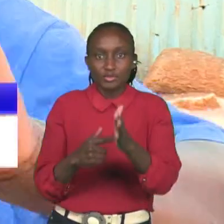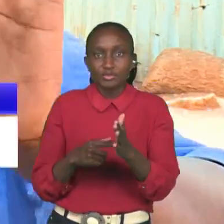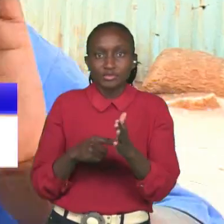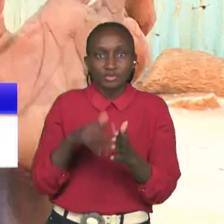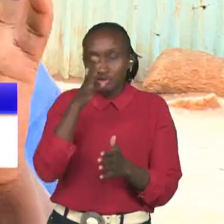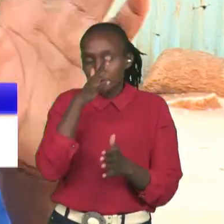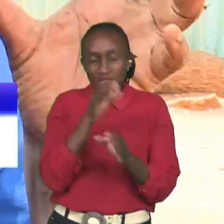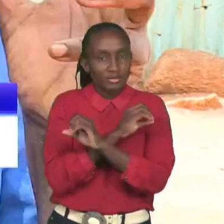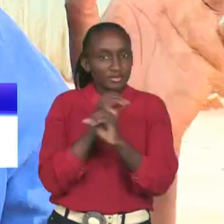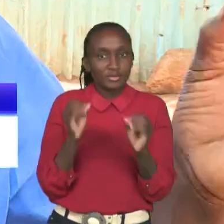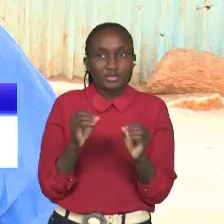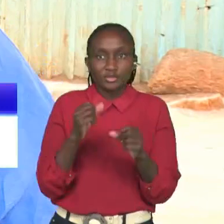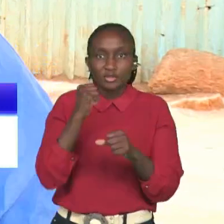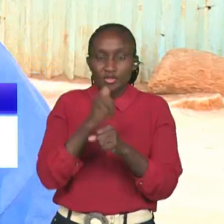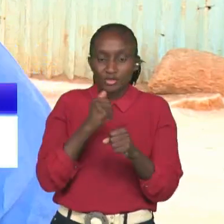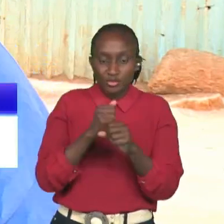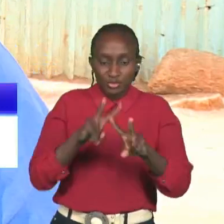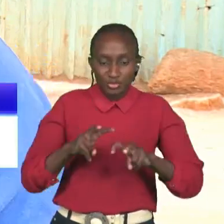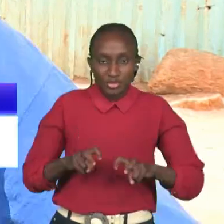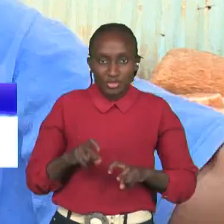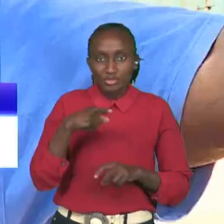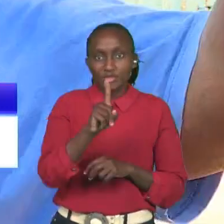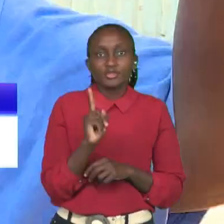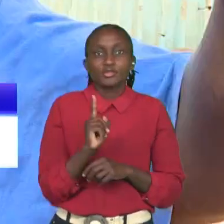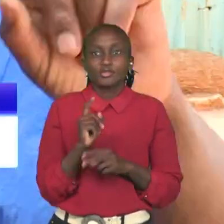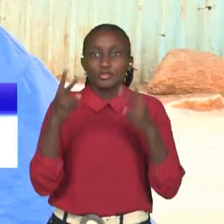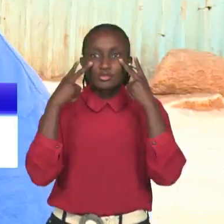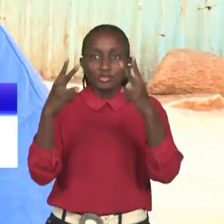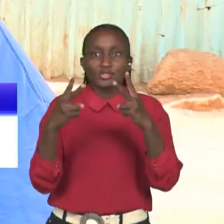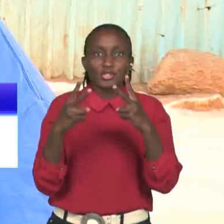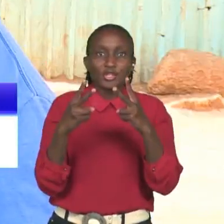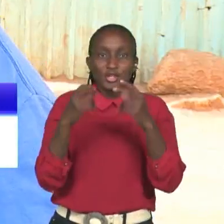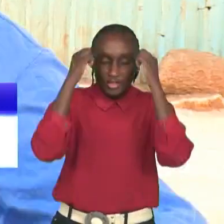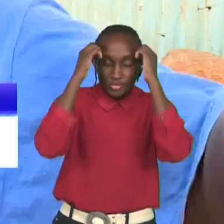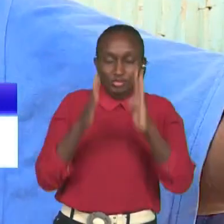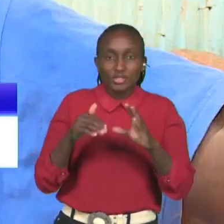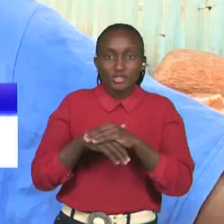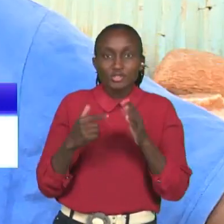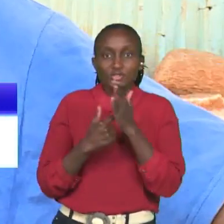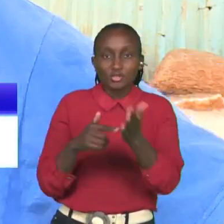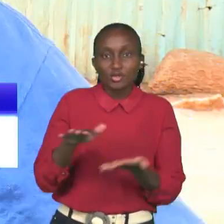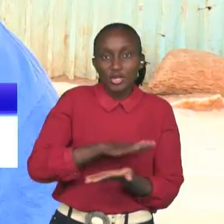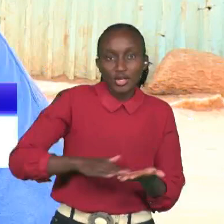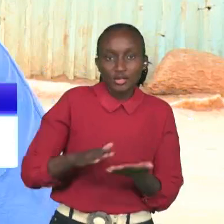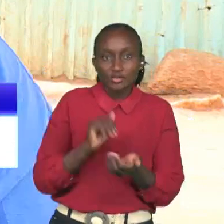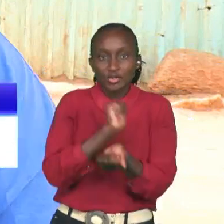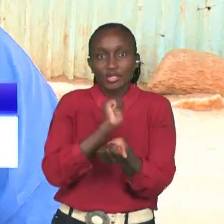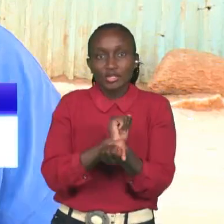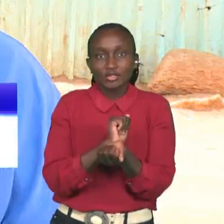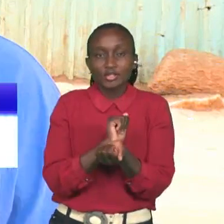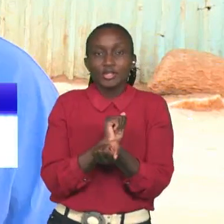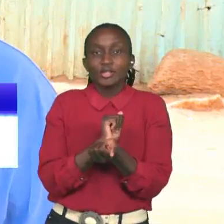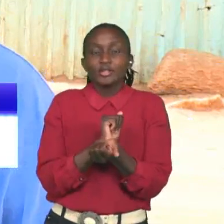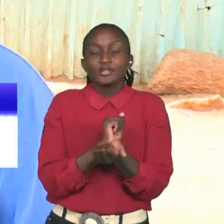Na mtafanya tu uchunguzi yenu kivyenyu. Mtoto na watoto wamejaa showground na mara mingi wakishiko ni wa Jamhuri. Juu akifukuzwa pesa